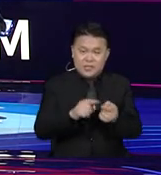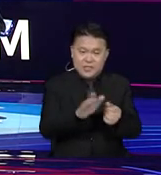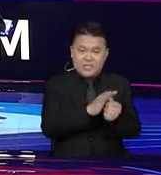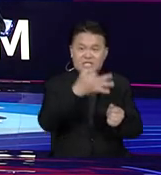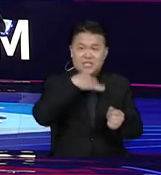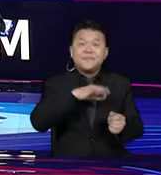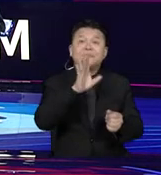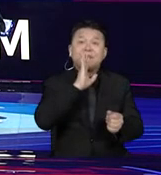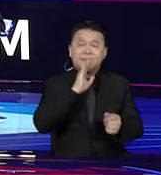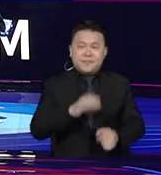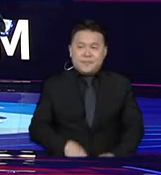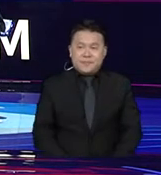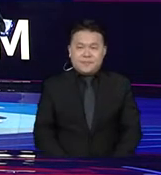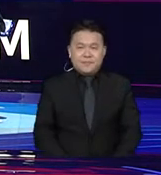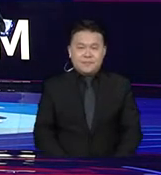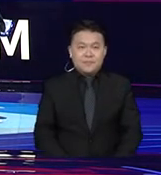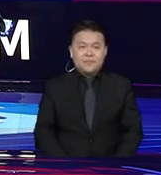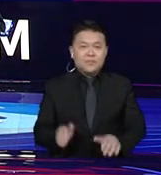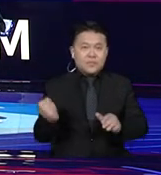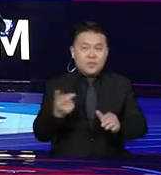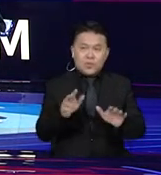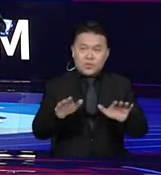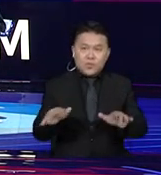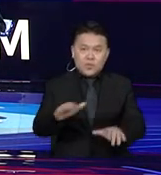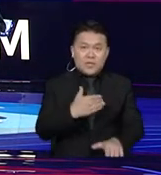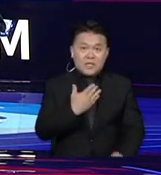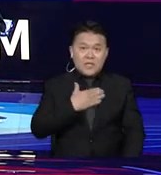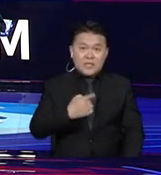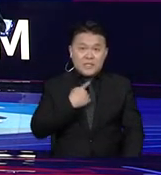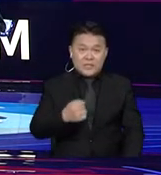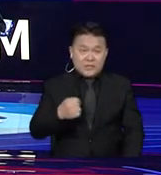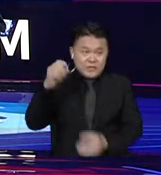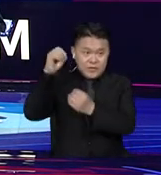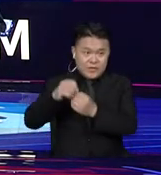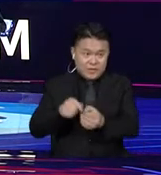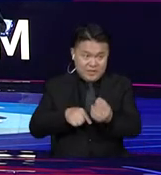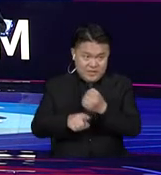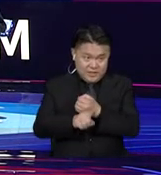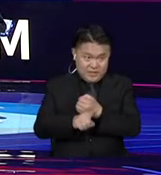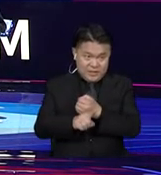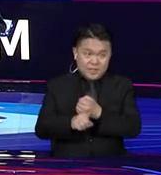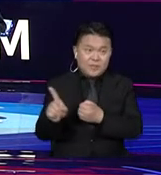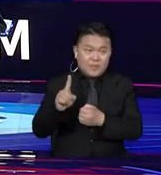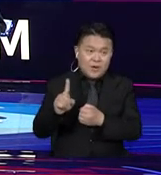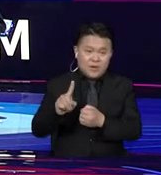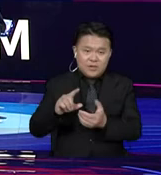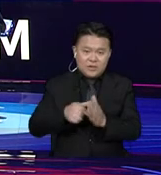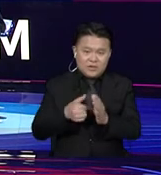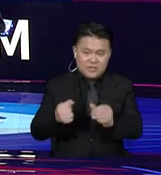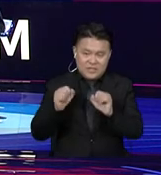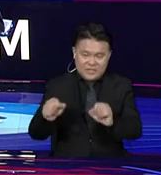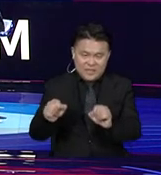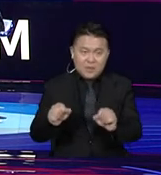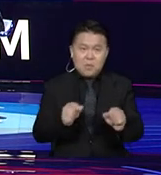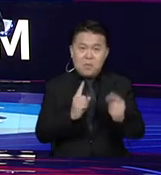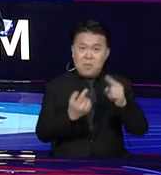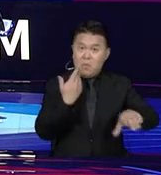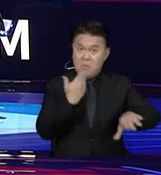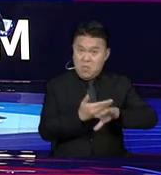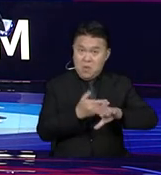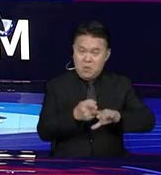강연에서 잠깐 언급하셨던 우리가 알고 있던 전통적인 개념의 적자 생존과 다른 개념이라는 걸 다시 한번 느끼게 되네요. 맞습니다.